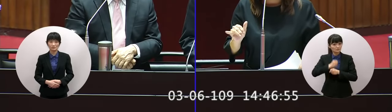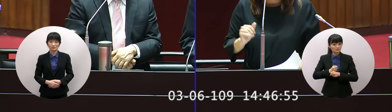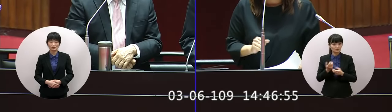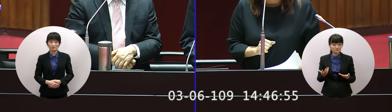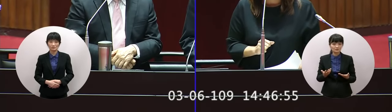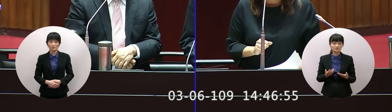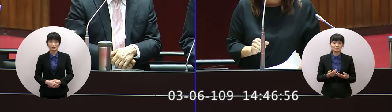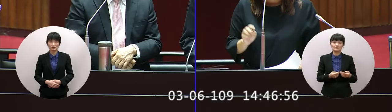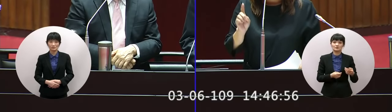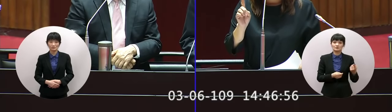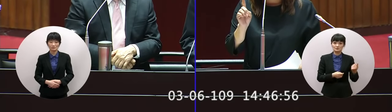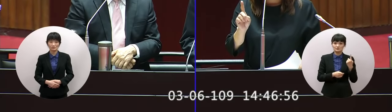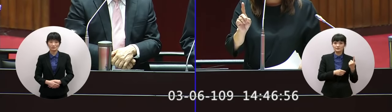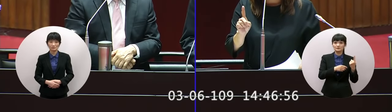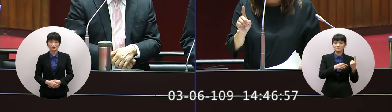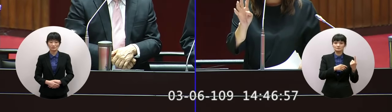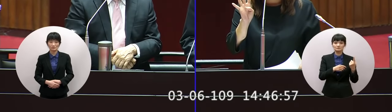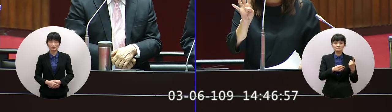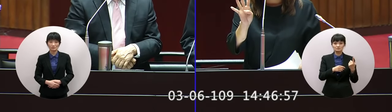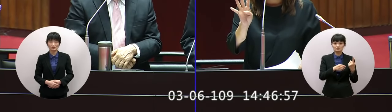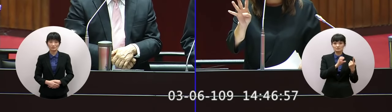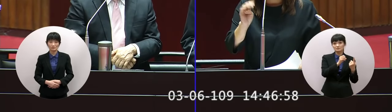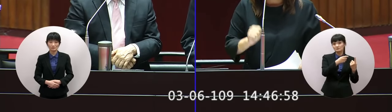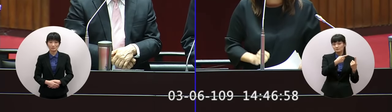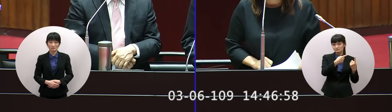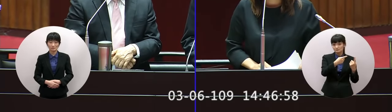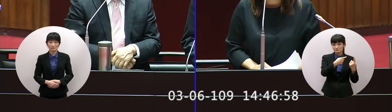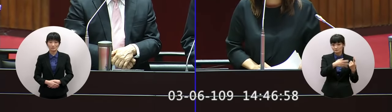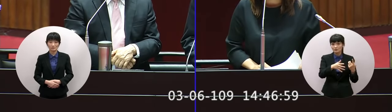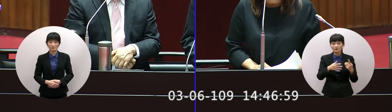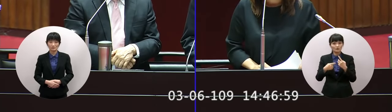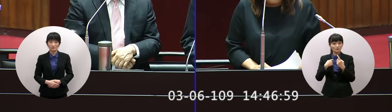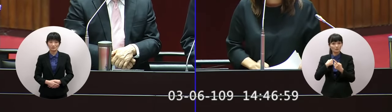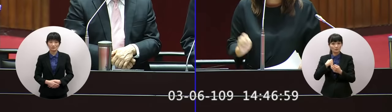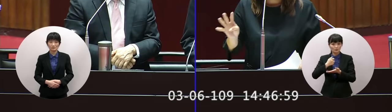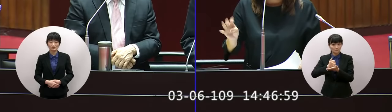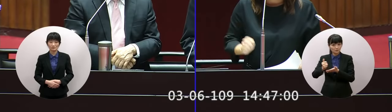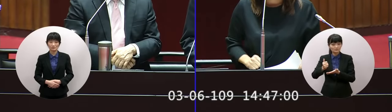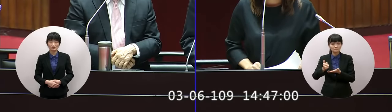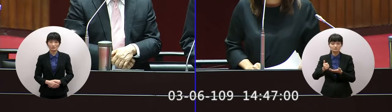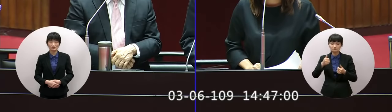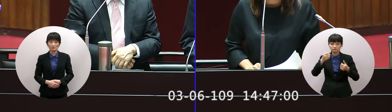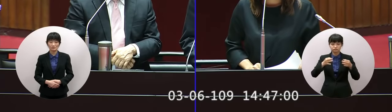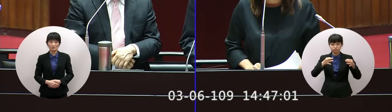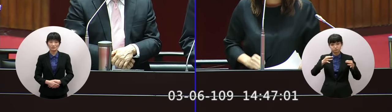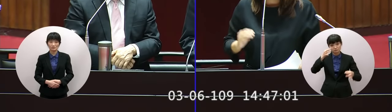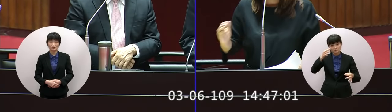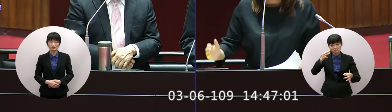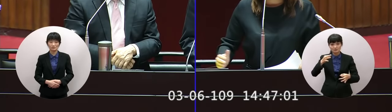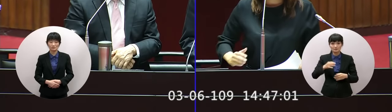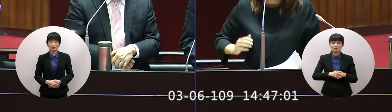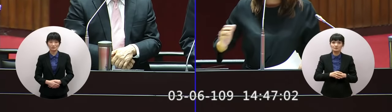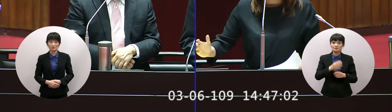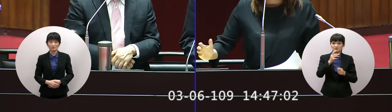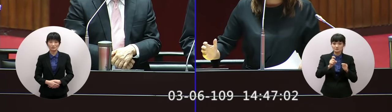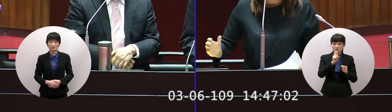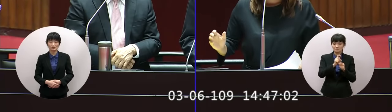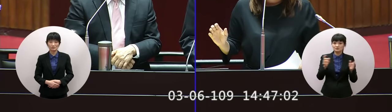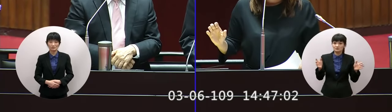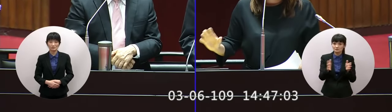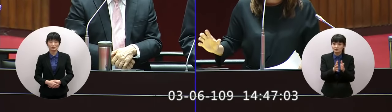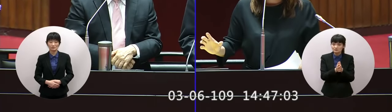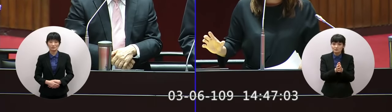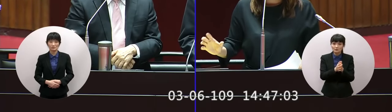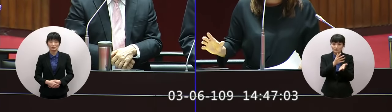只要0.6块，你4亿片它的价差就是4亿，你10年就是40亿，你每年有这么多